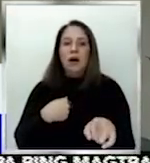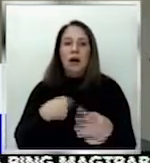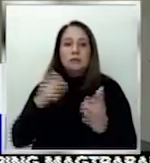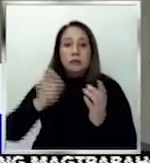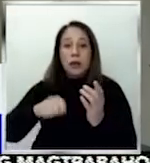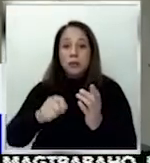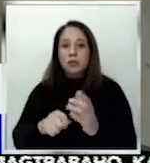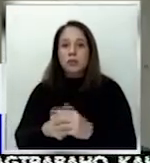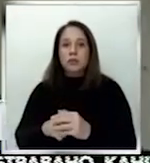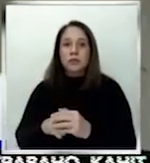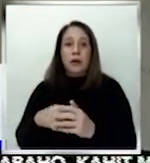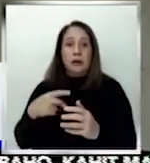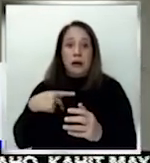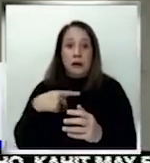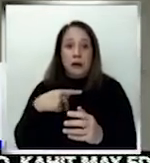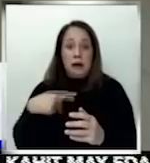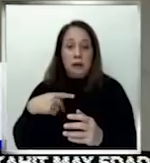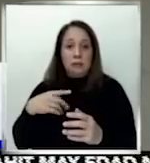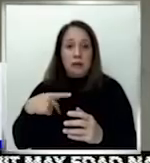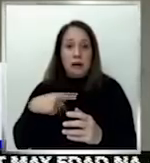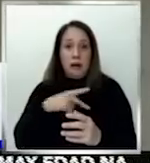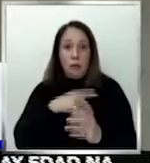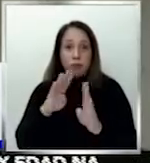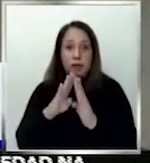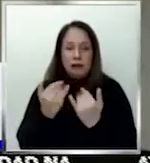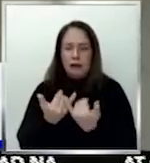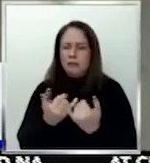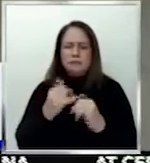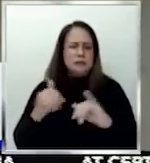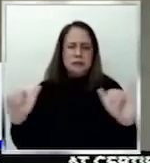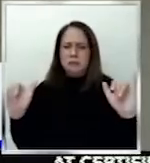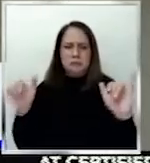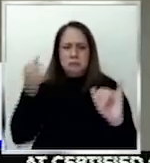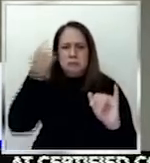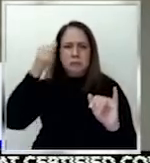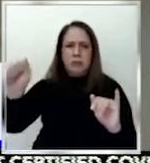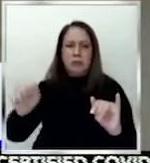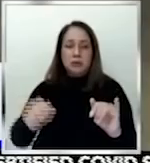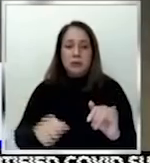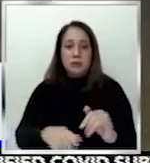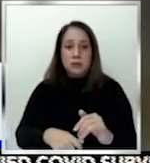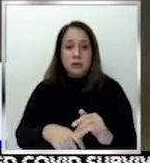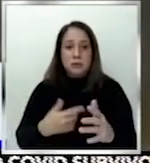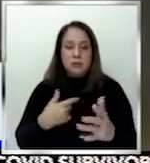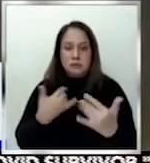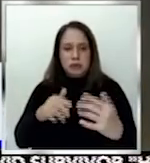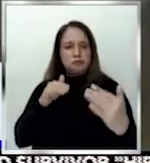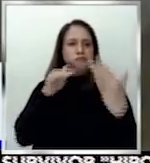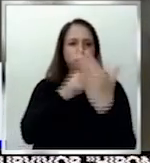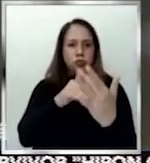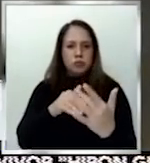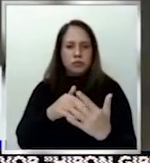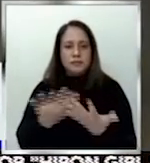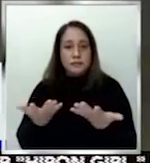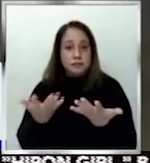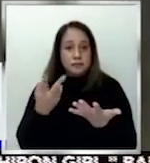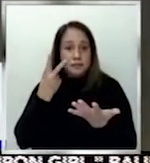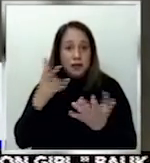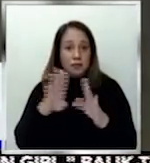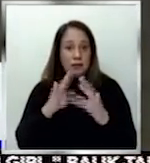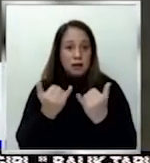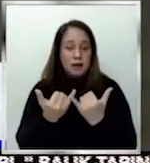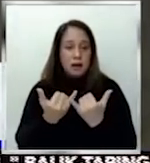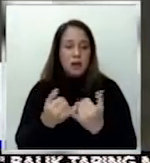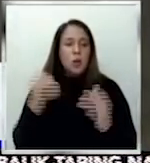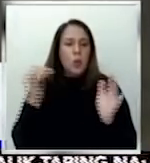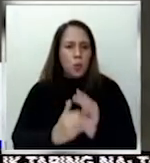kinakalaban na rin nila eh. Imbis na pag sinaway sila, susunod, hindi, lumalaban pa. Sabi ng barangay, paulit-ulit na